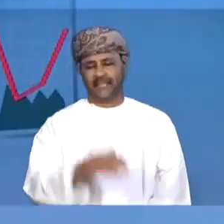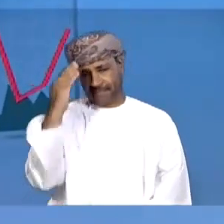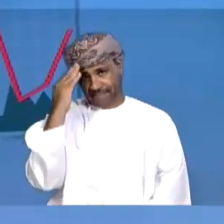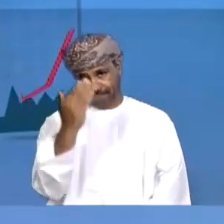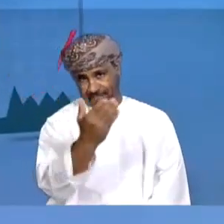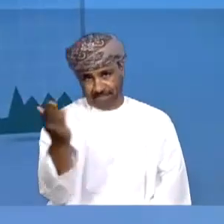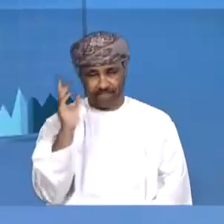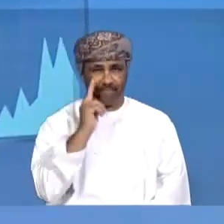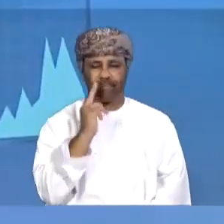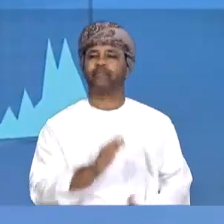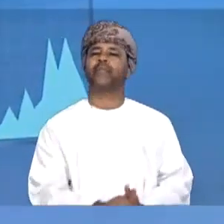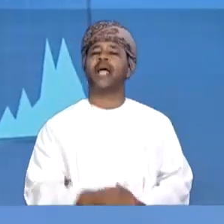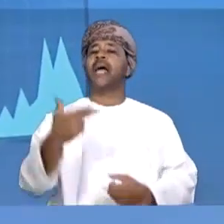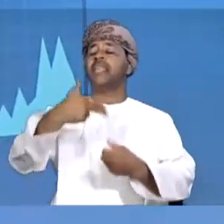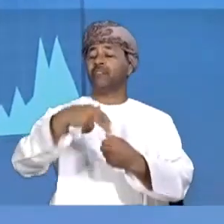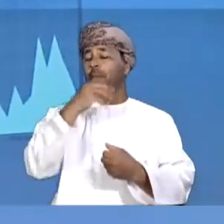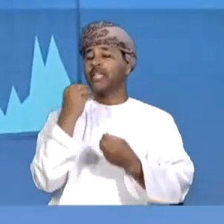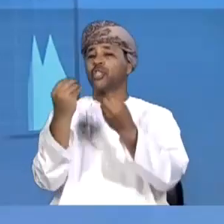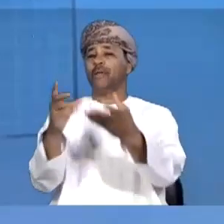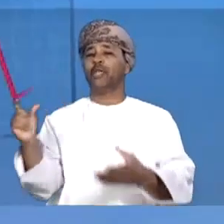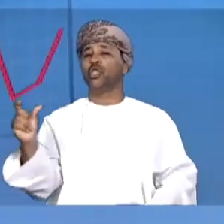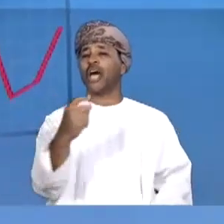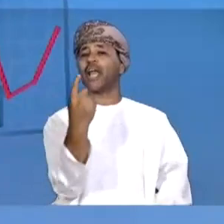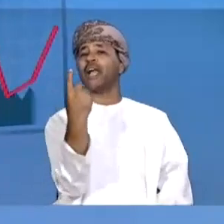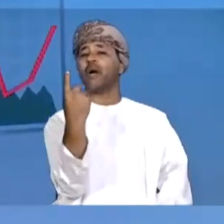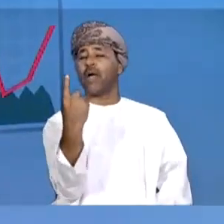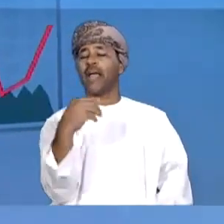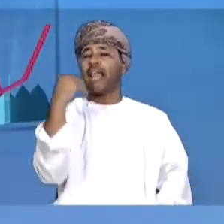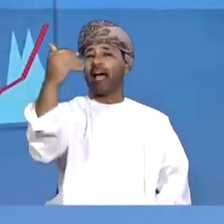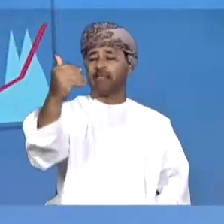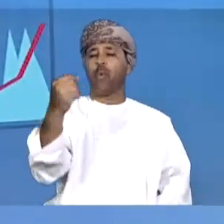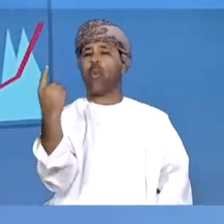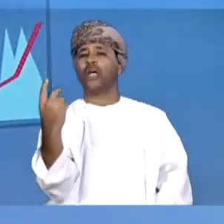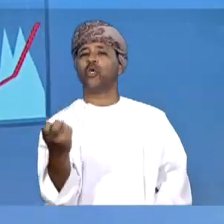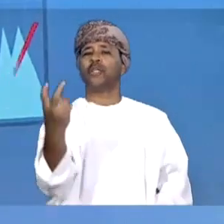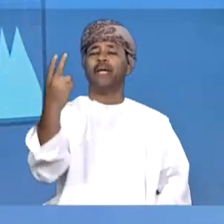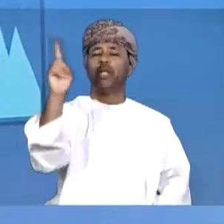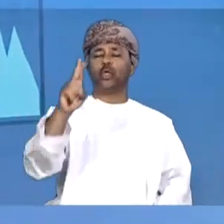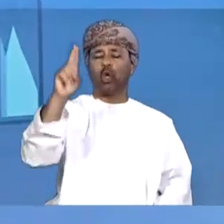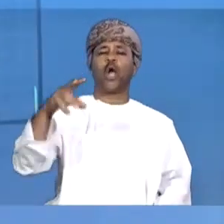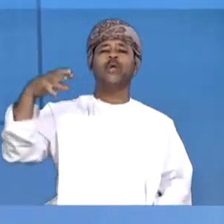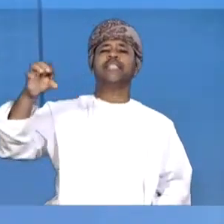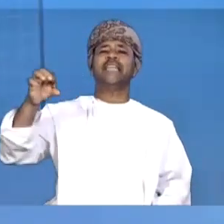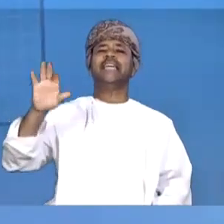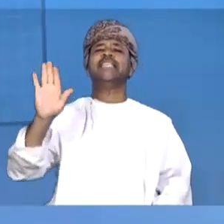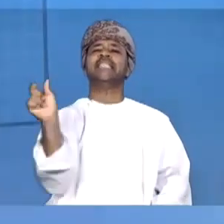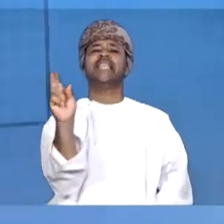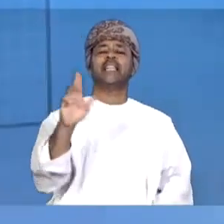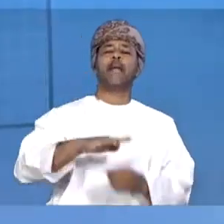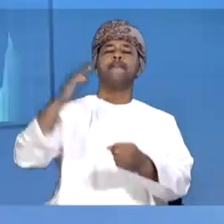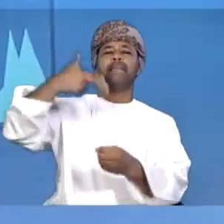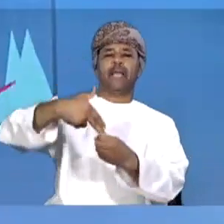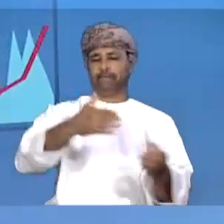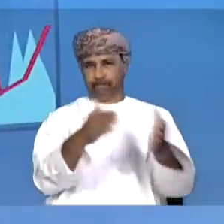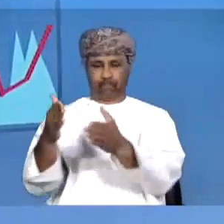حياكم الله. بلغ سعر نفط عمان تسليم شهر يناير القادم اليوم 71 دولارا و90 سنتا للبرميل،